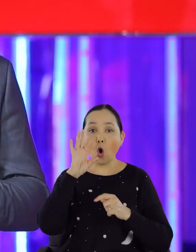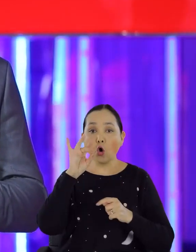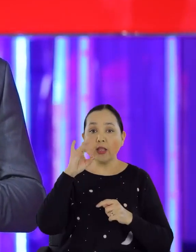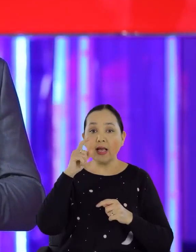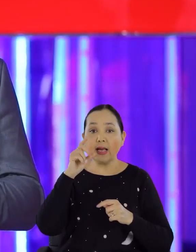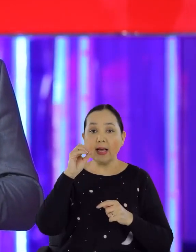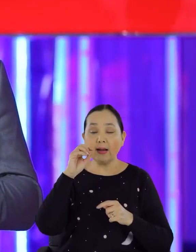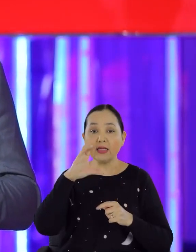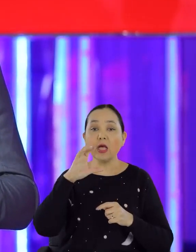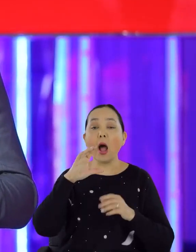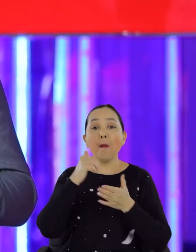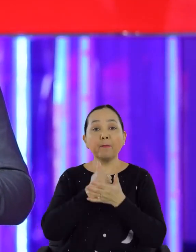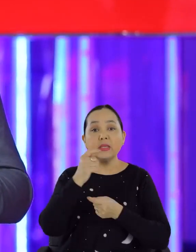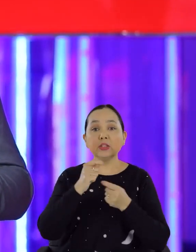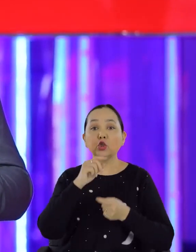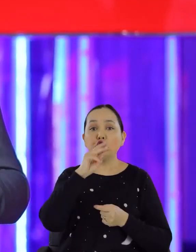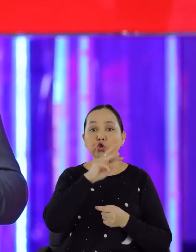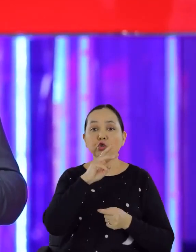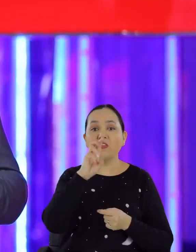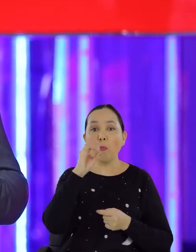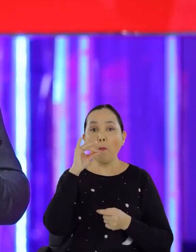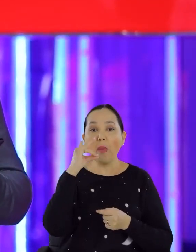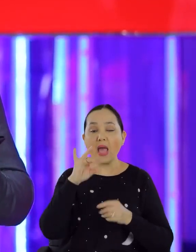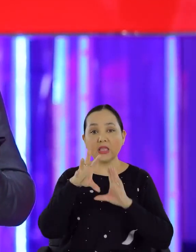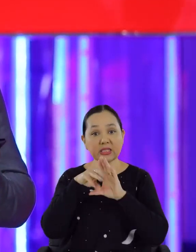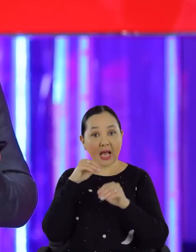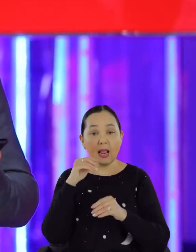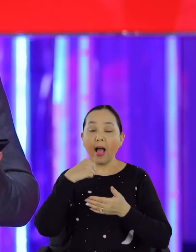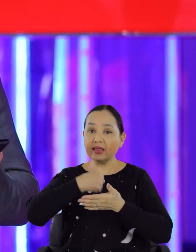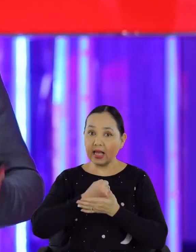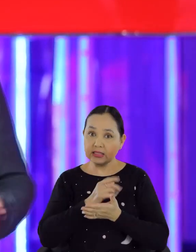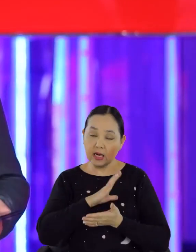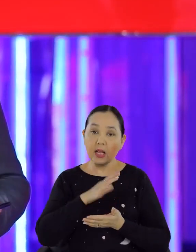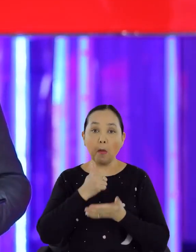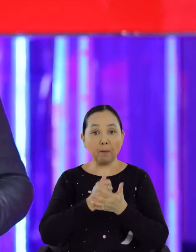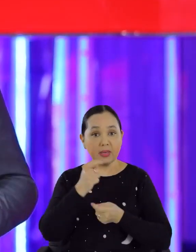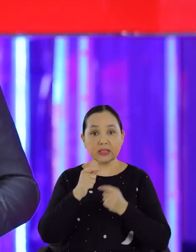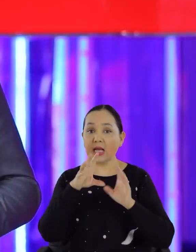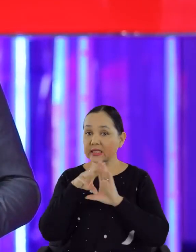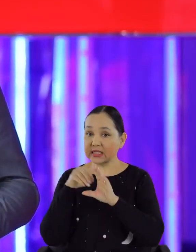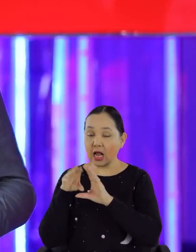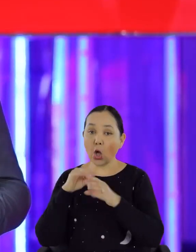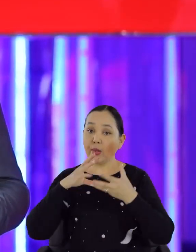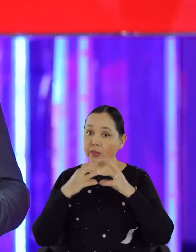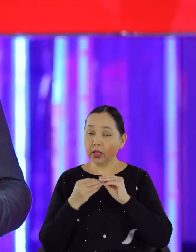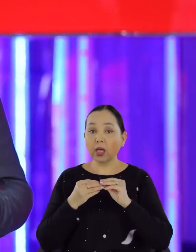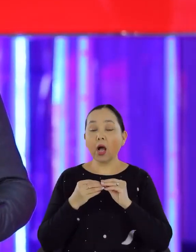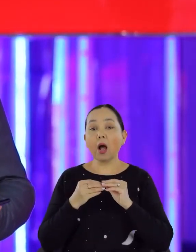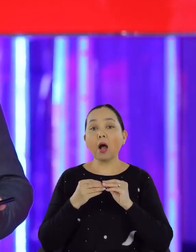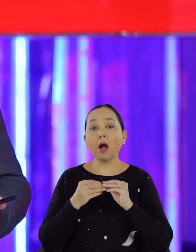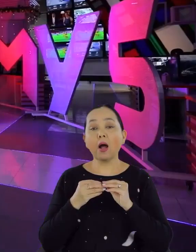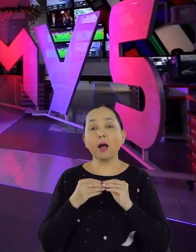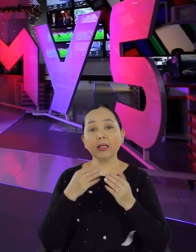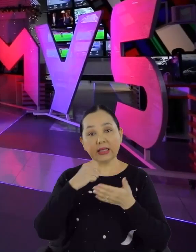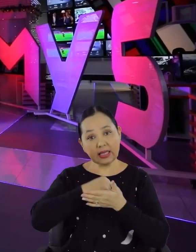mamlakat prezidenti etib Jozef Baydenni saylaganini rasman tasdiqladi. Prezident saylovlari natijalari